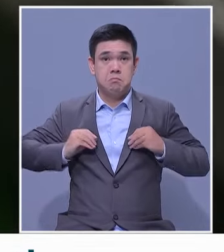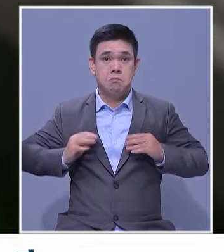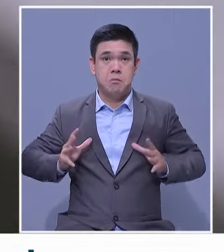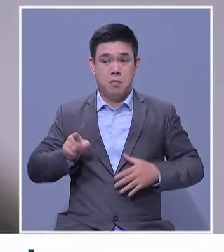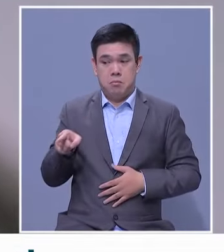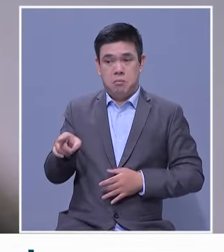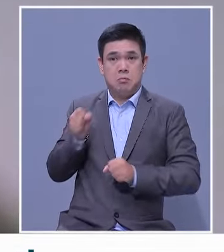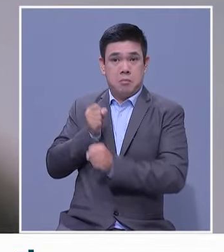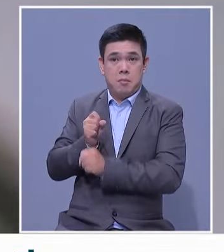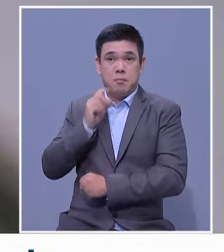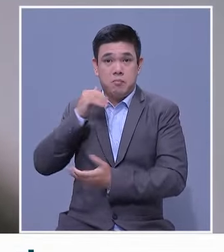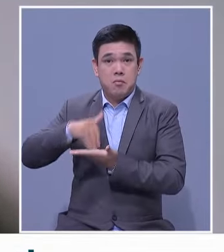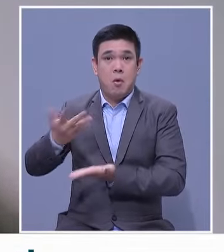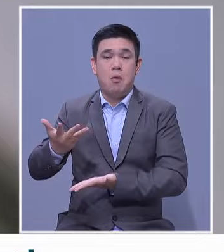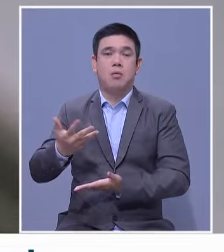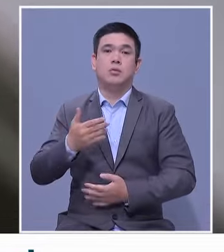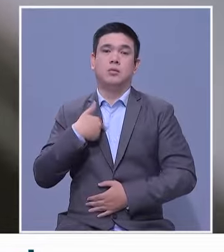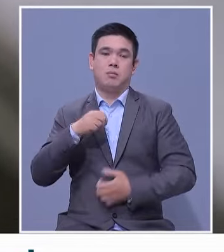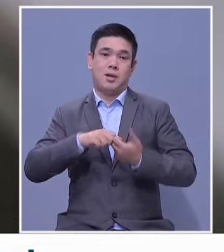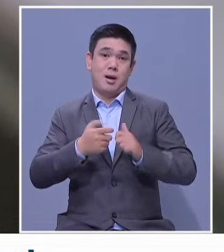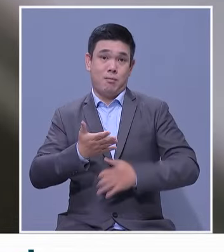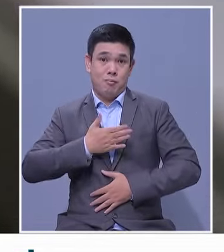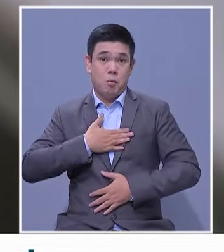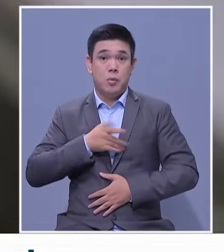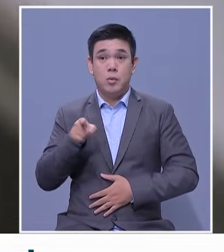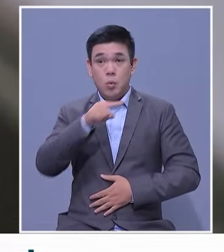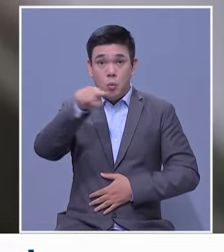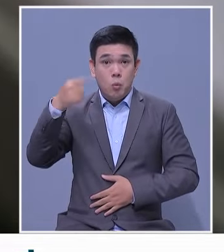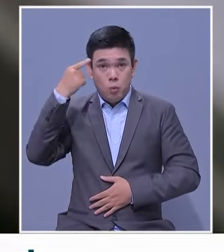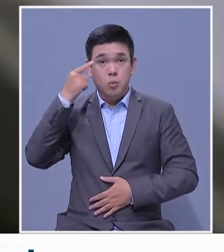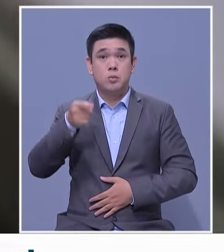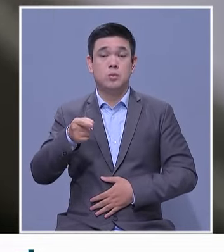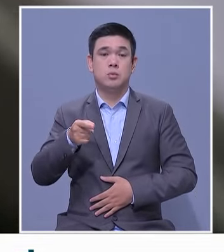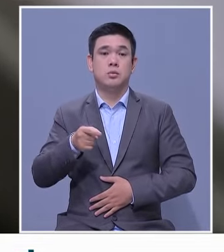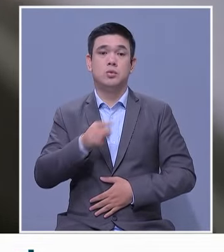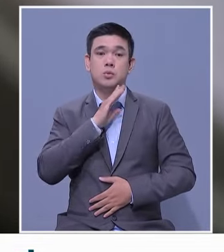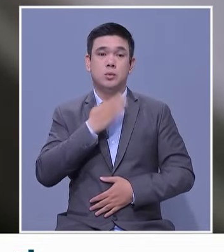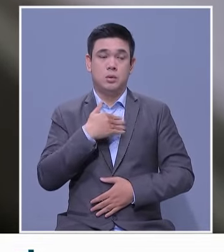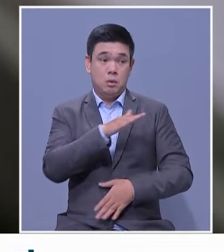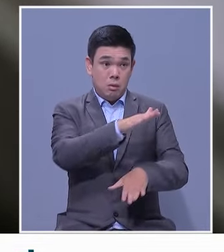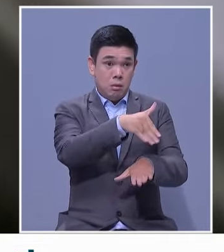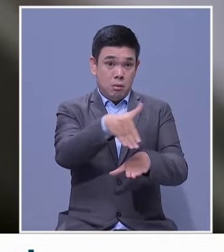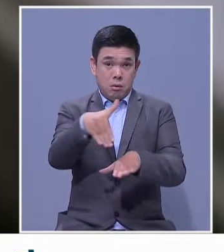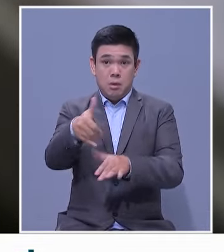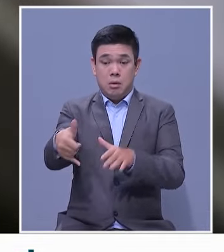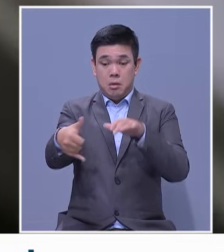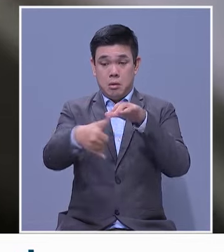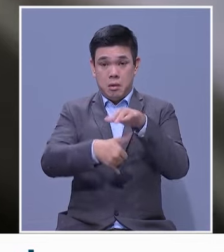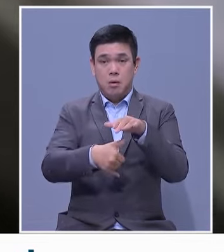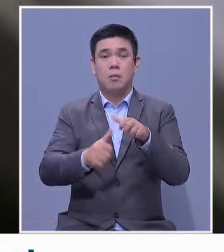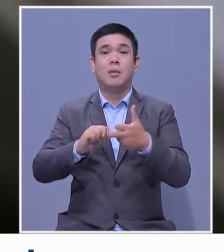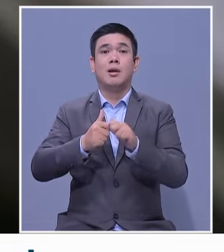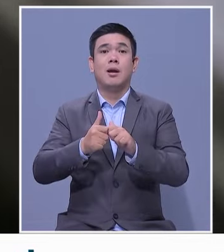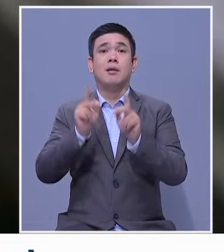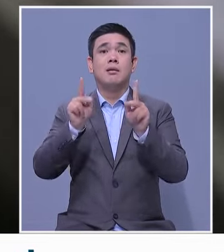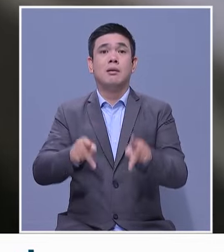ให้เขามาทำแบบนี้กับพี่เพราะคนที่เดือดร้อนคือพี่น้องนึกออกไหม ครับพี่ ป่า าที่จะเรียกเด็กกลับเข้ามามันมีเหตุการณ์แบ